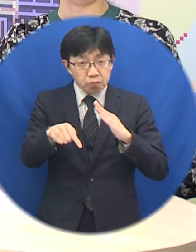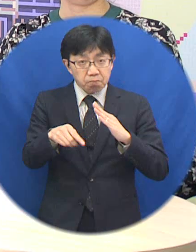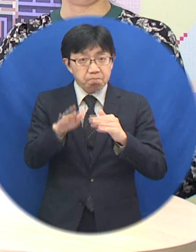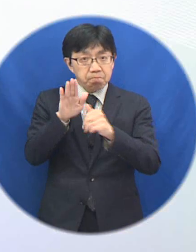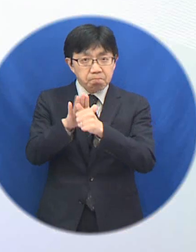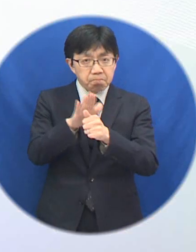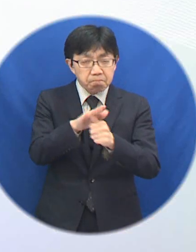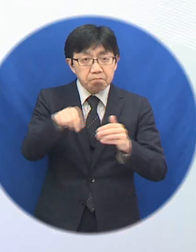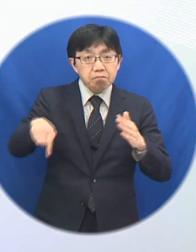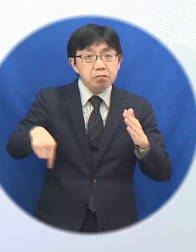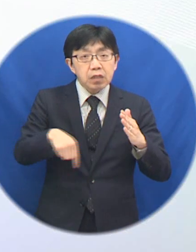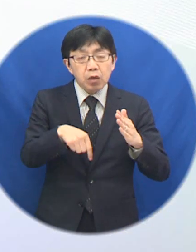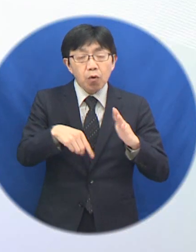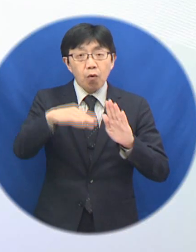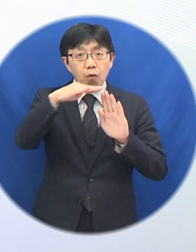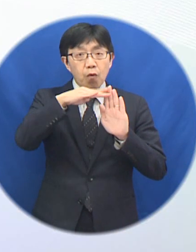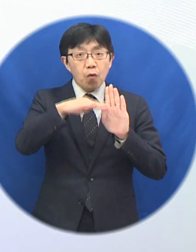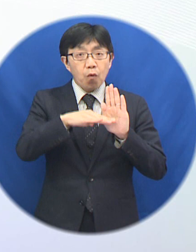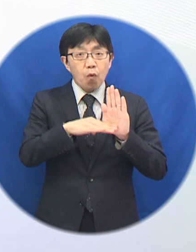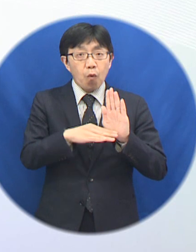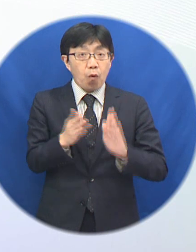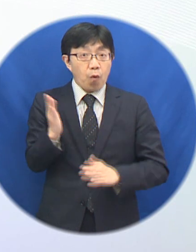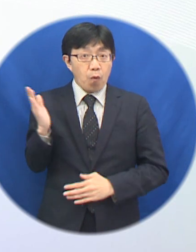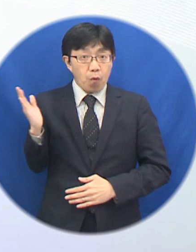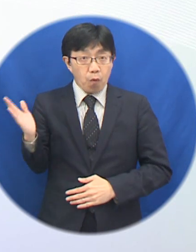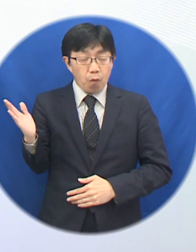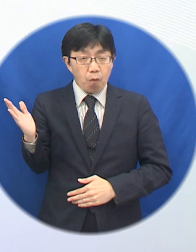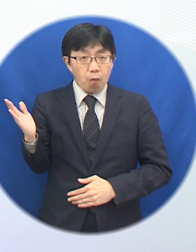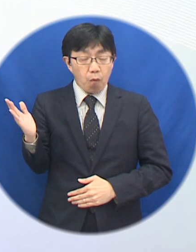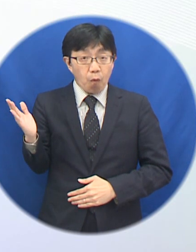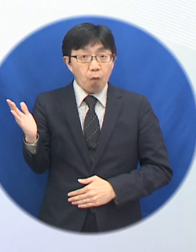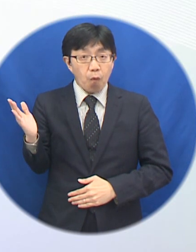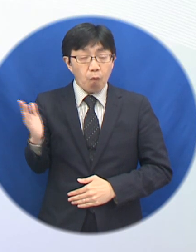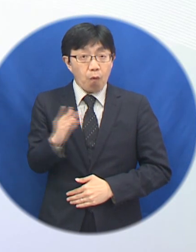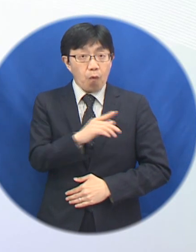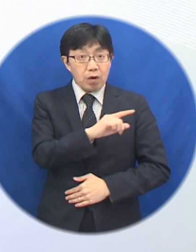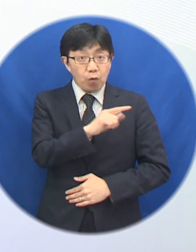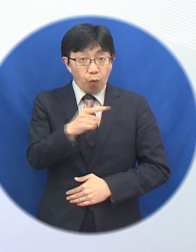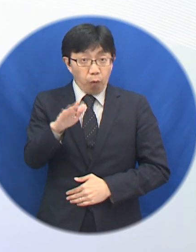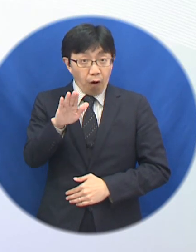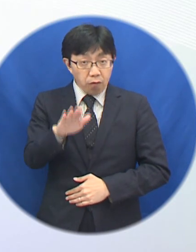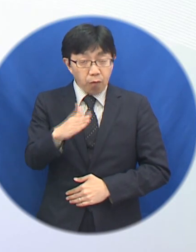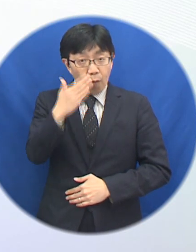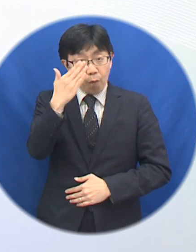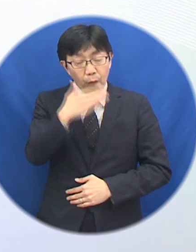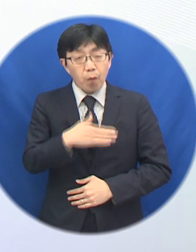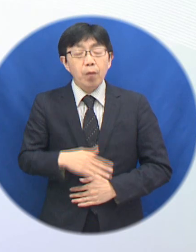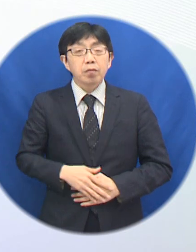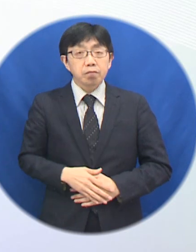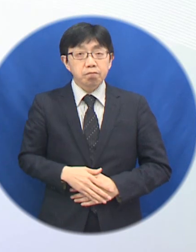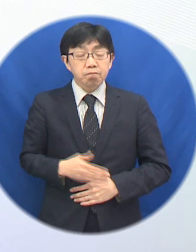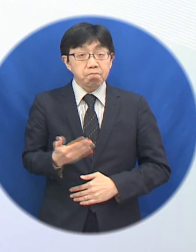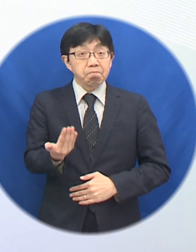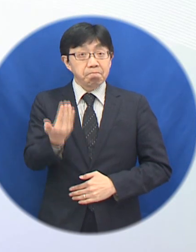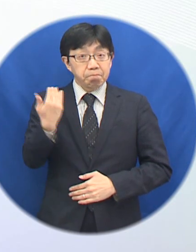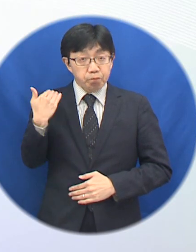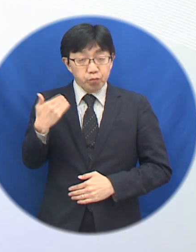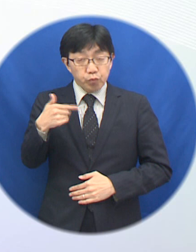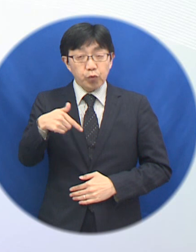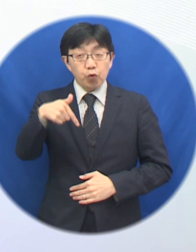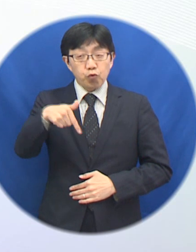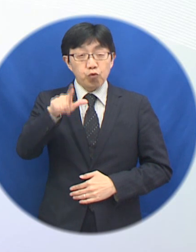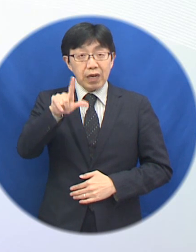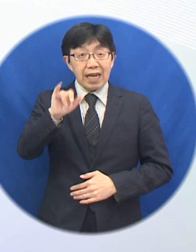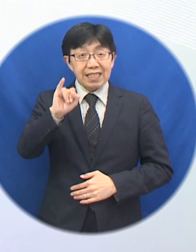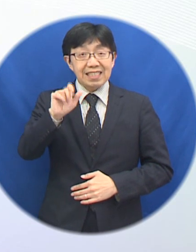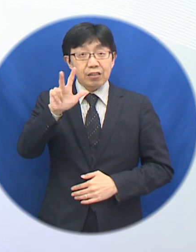ょう。さあ、いろいろな事業がありますね。 はい。これまでも豊島区ではフレイル対策、認